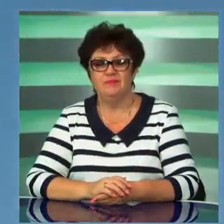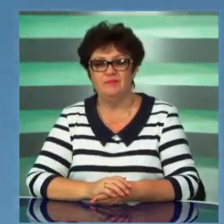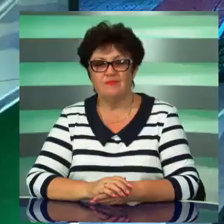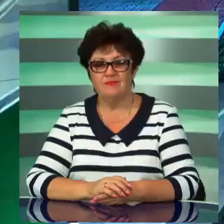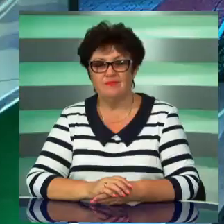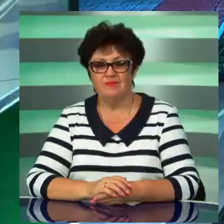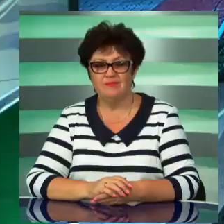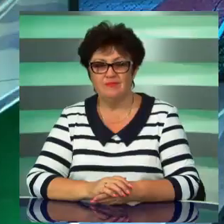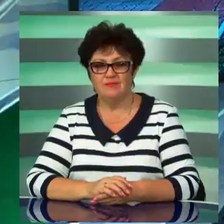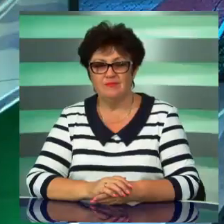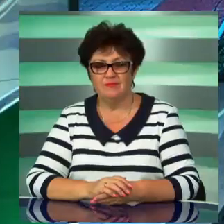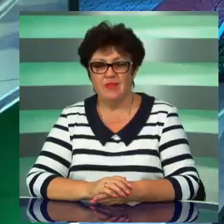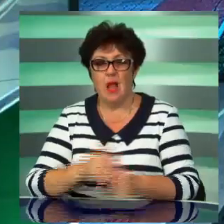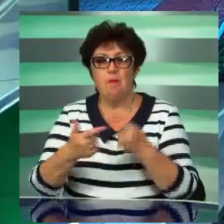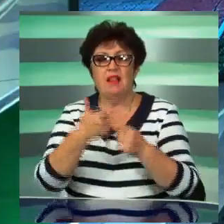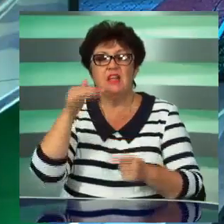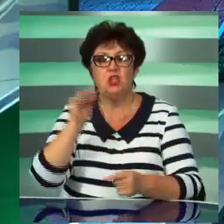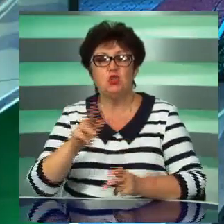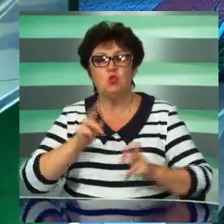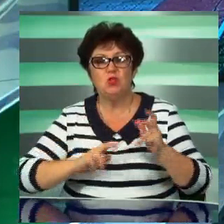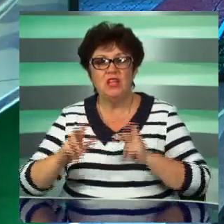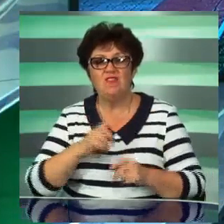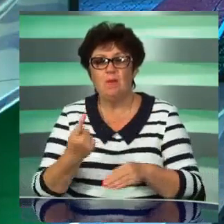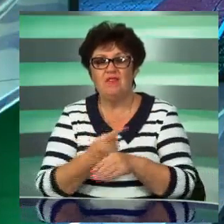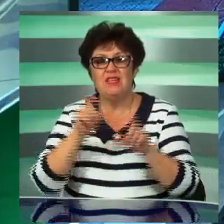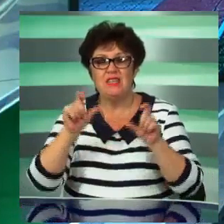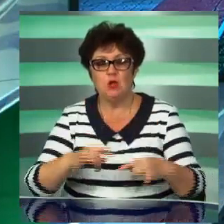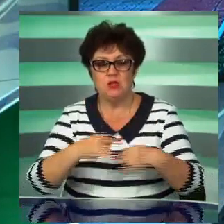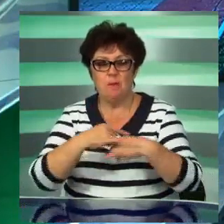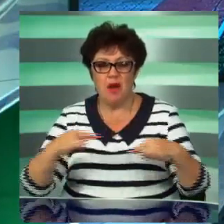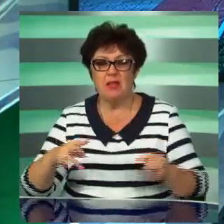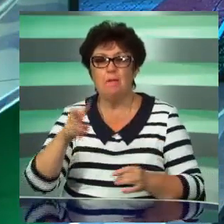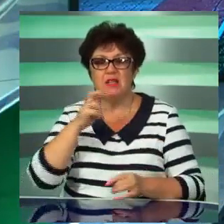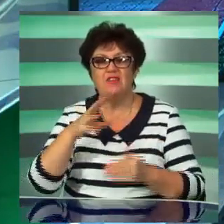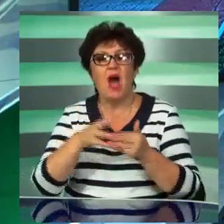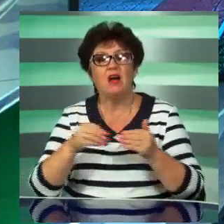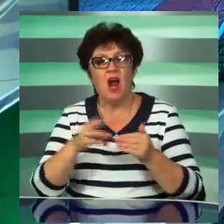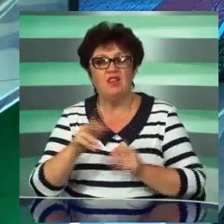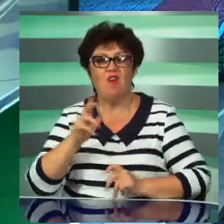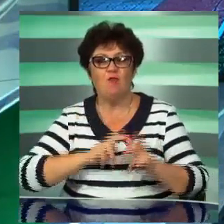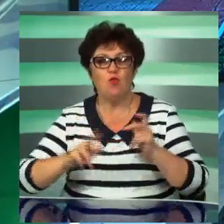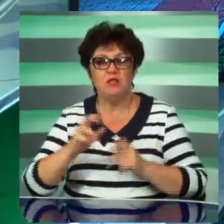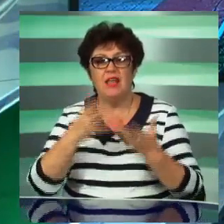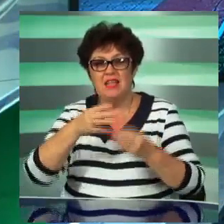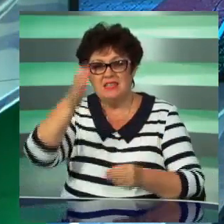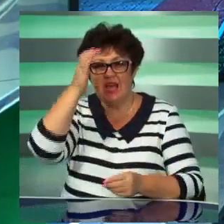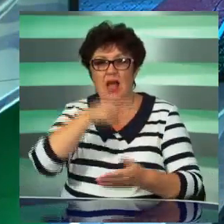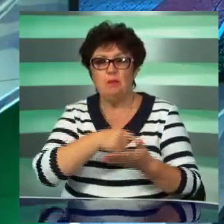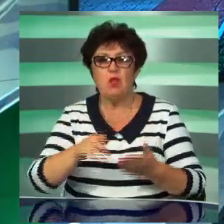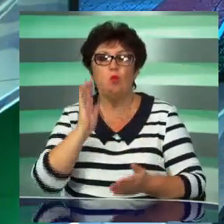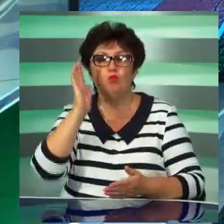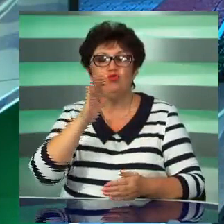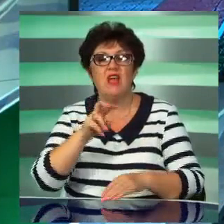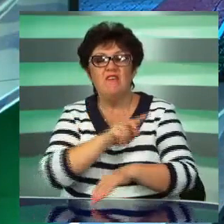Брянск. 1500 студентов впервые сядут за парты Брянского аграрного вуза. День знаний отметили